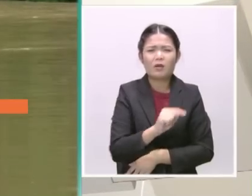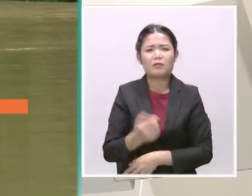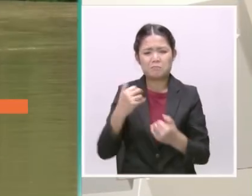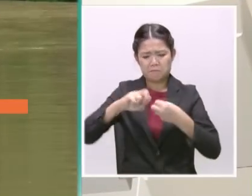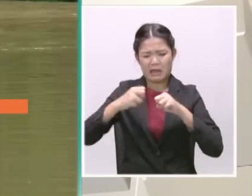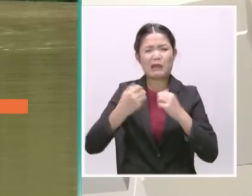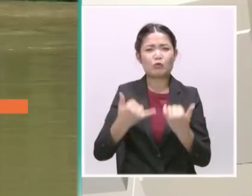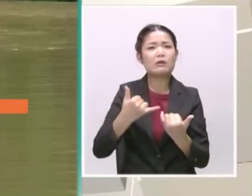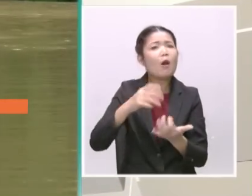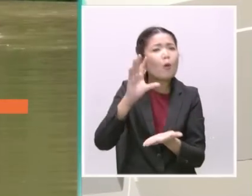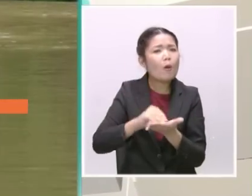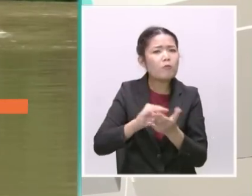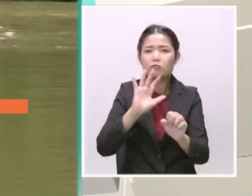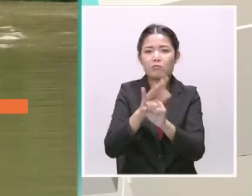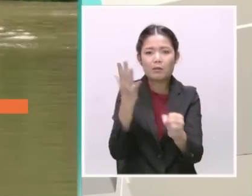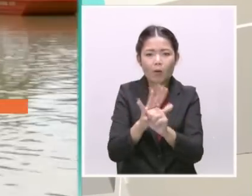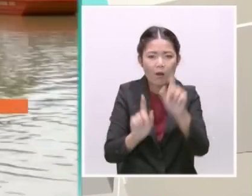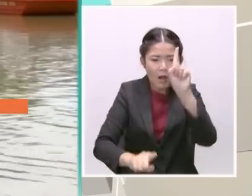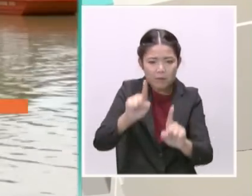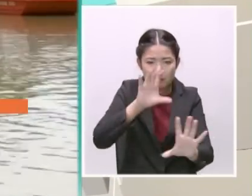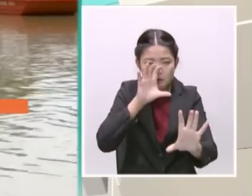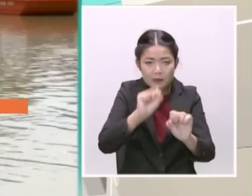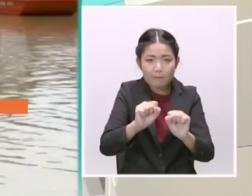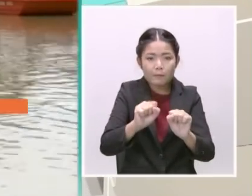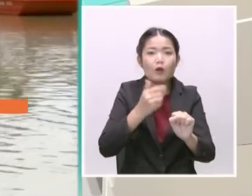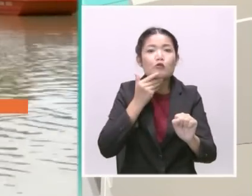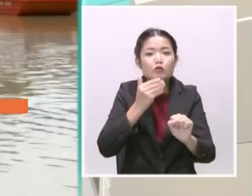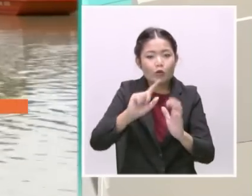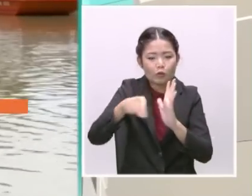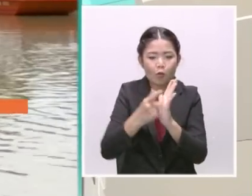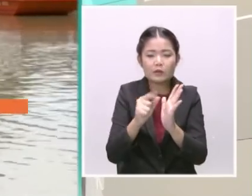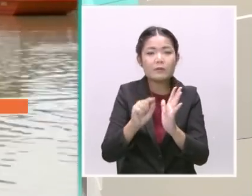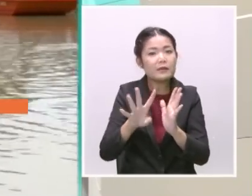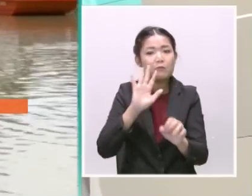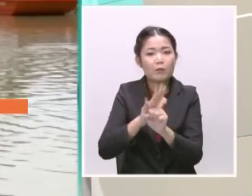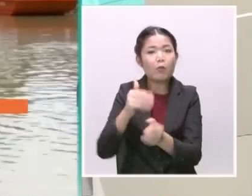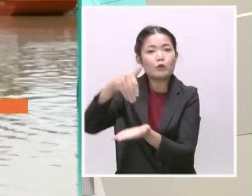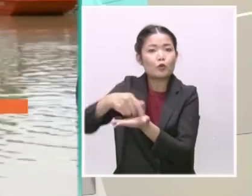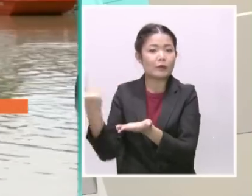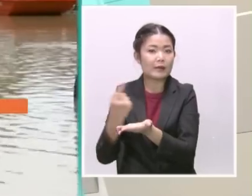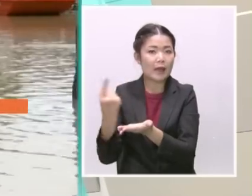ถ ficouค่อยทางด้านแองคอเทา